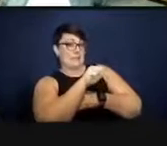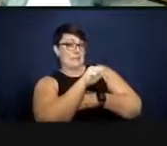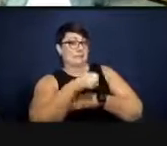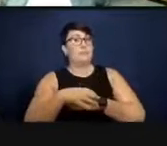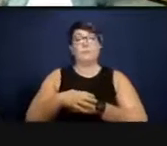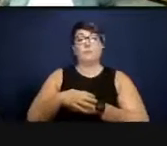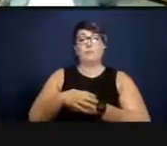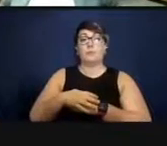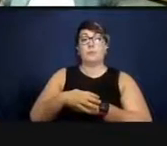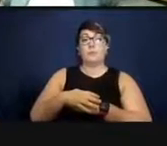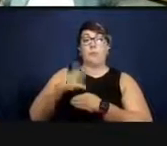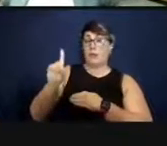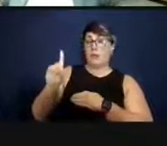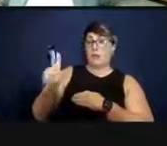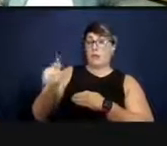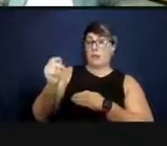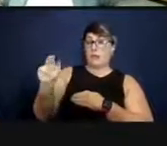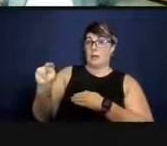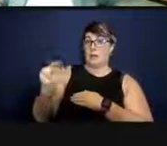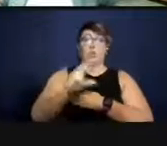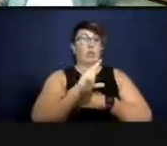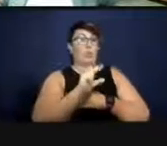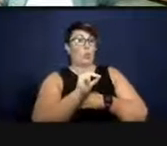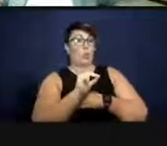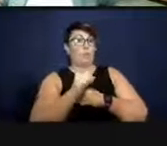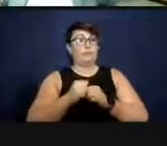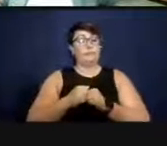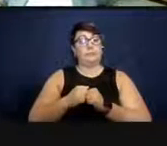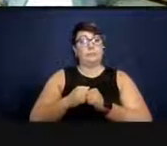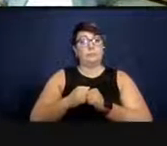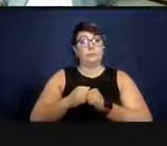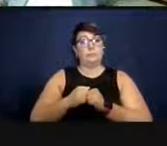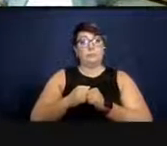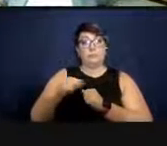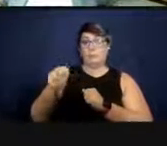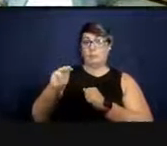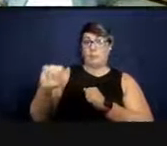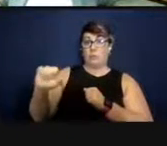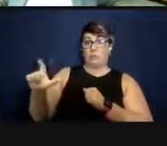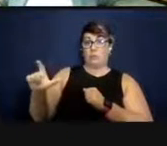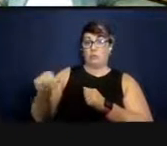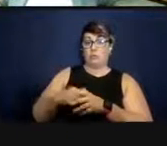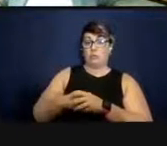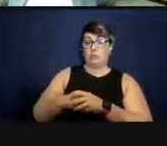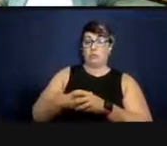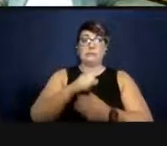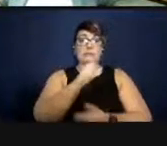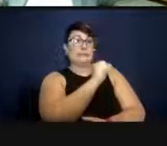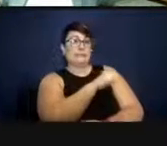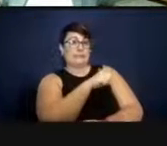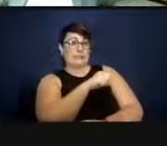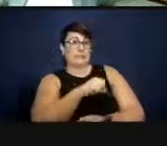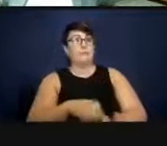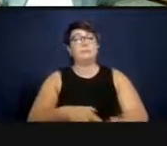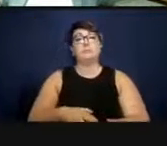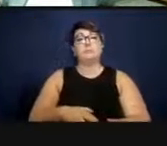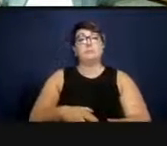سيدتي. سيدة دانكن، كلا. جو مارشال، نعم.